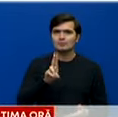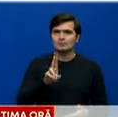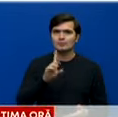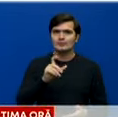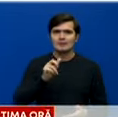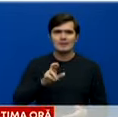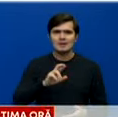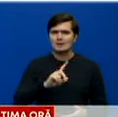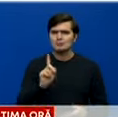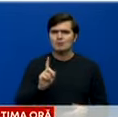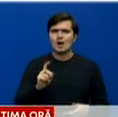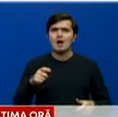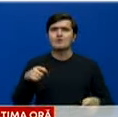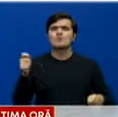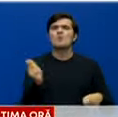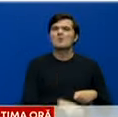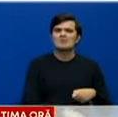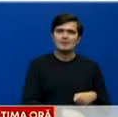ba din contră a încercat să